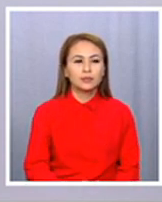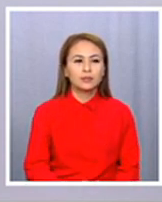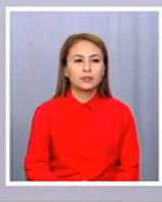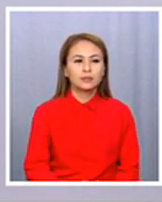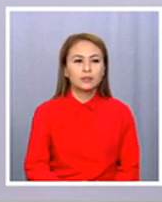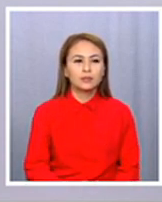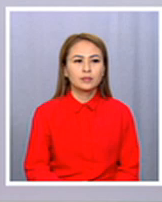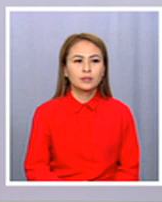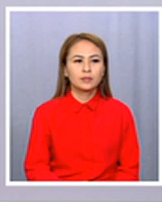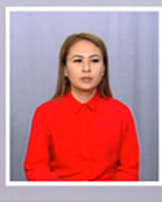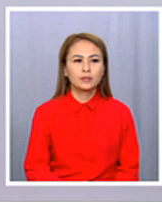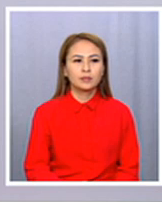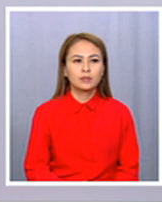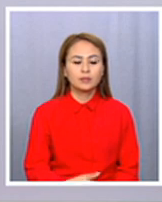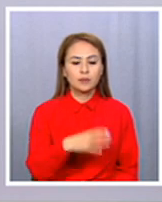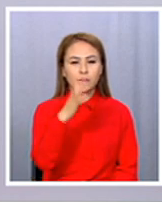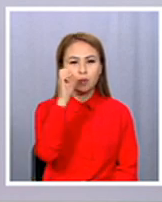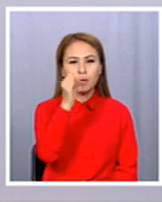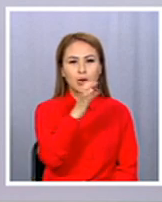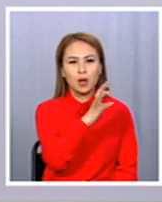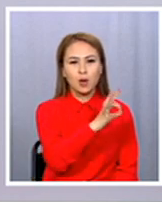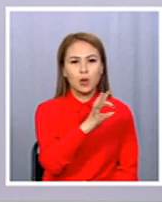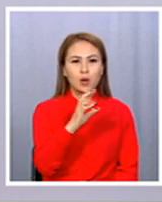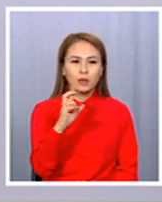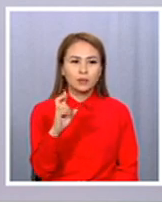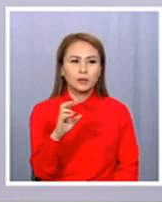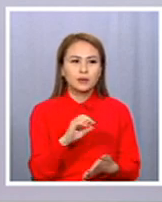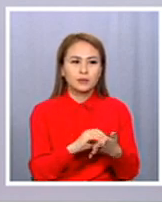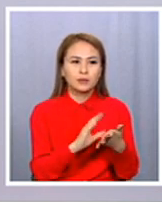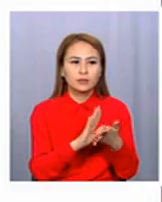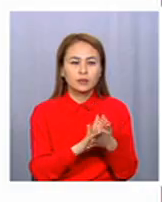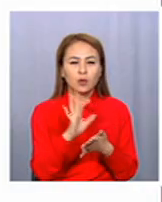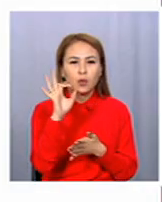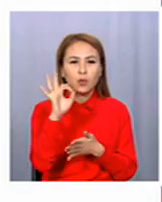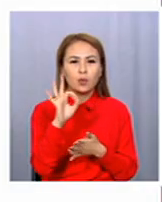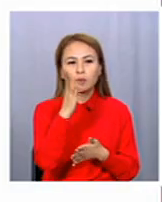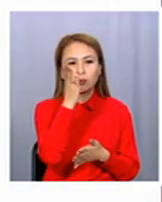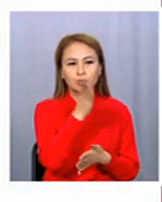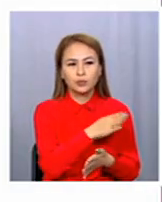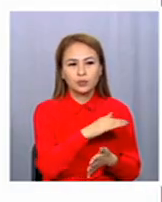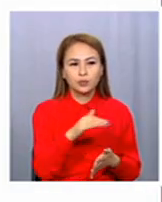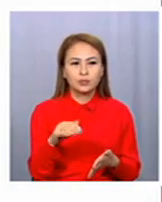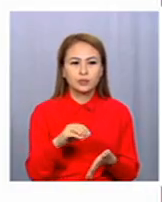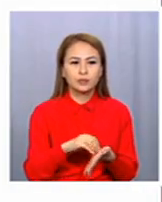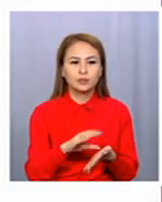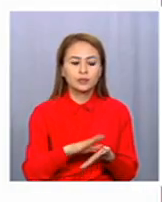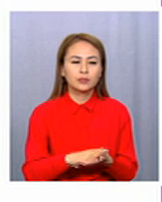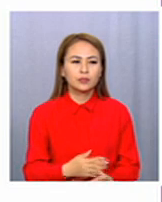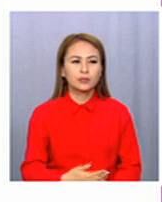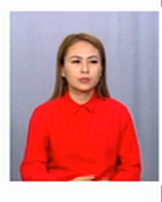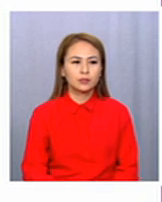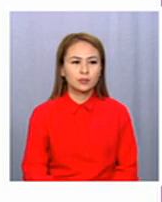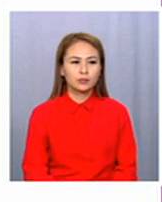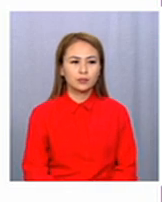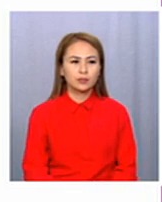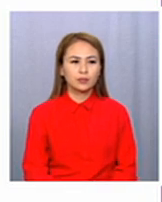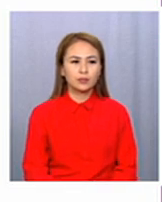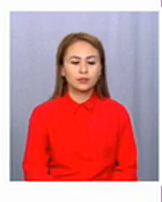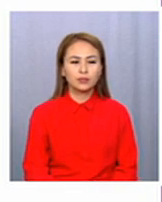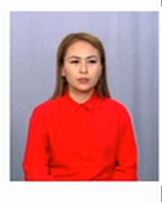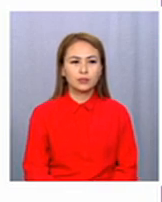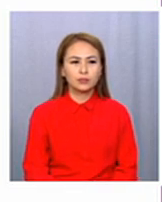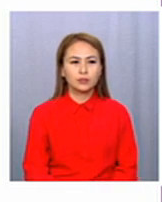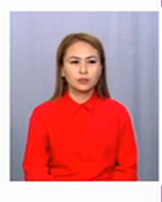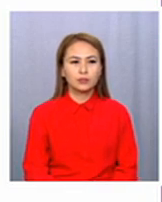А, О, Б бұрышын жай ғана О бұрышы деп айтсақ болады екен. Және міндетті түрде бір әріппен белгілеген кезде ол жерде